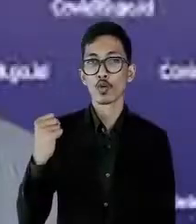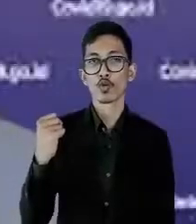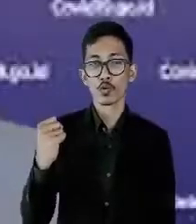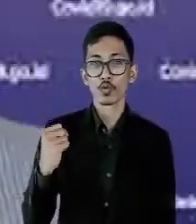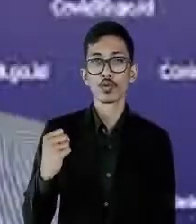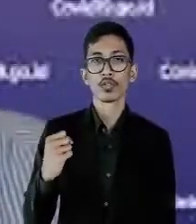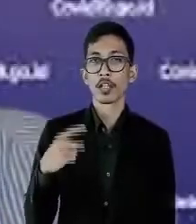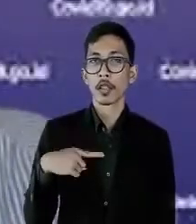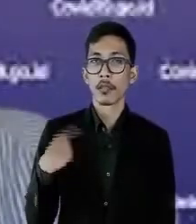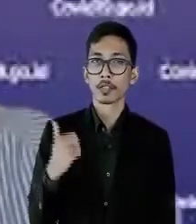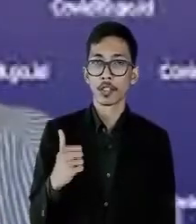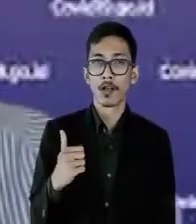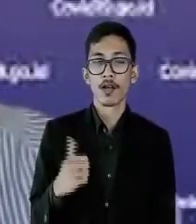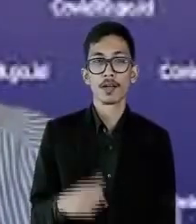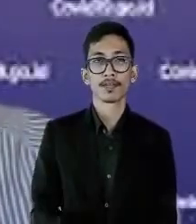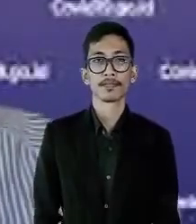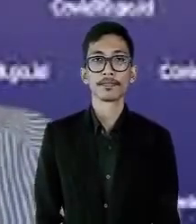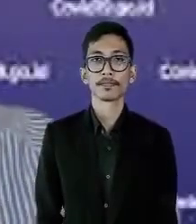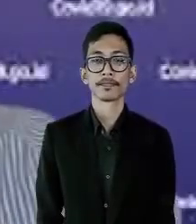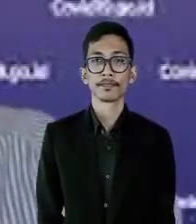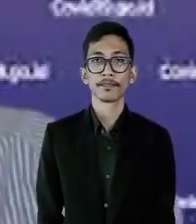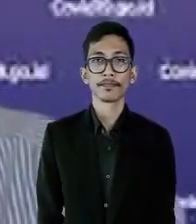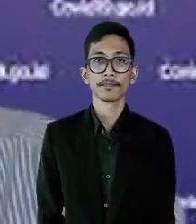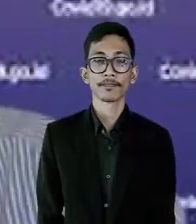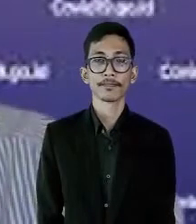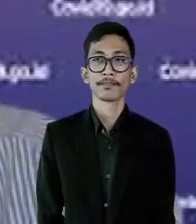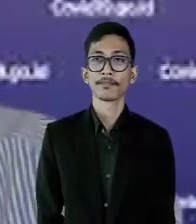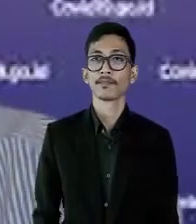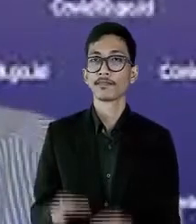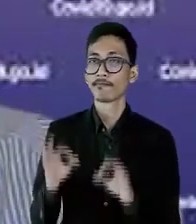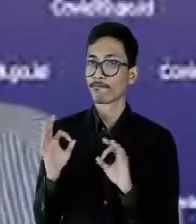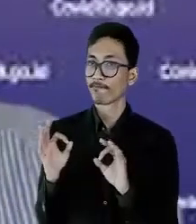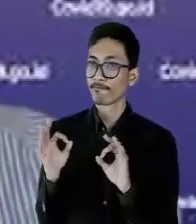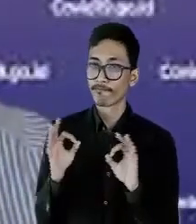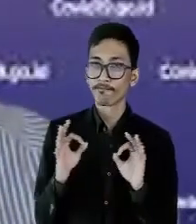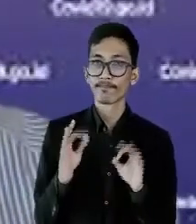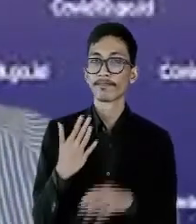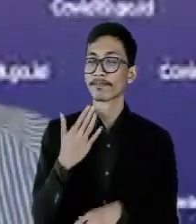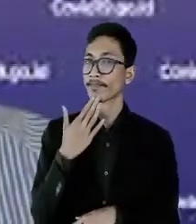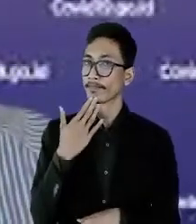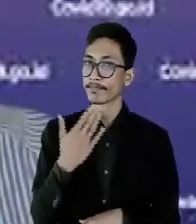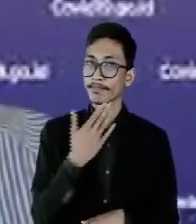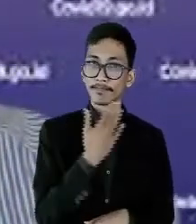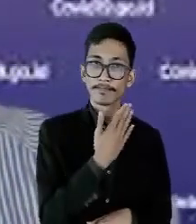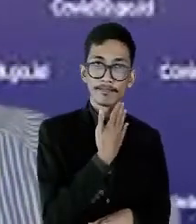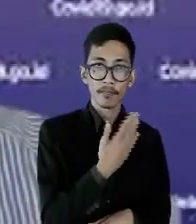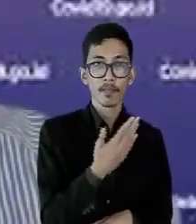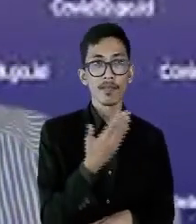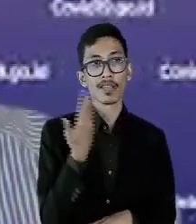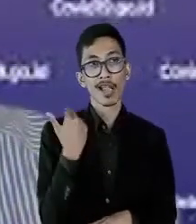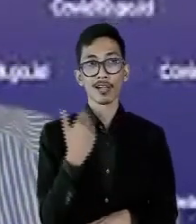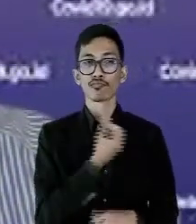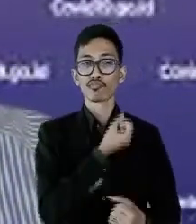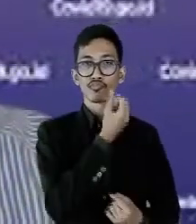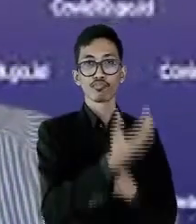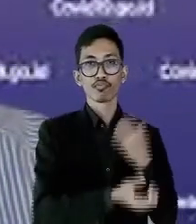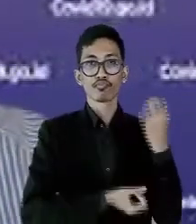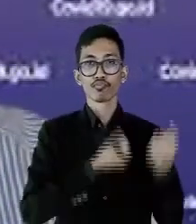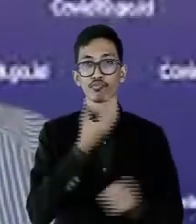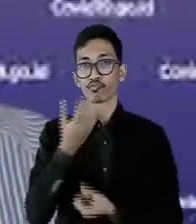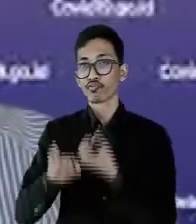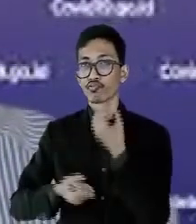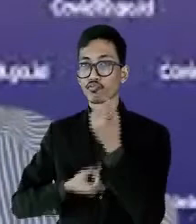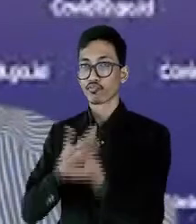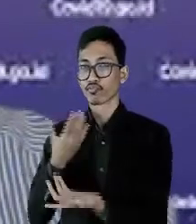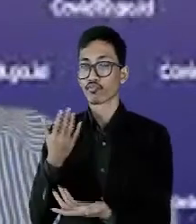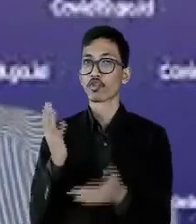bisa. Torang bisa. Baik, terima kasih Pak Alpius. Dengan apa yang disampaikan oleh bapak-bapak